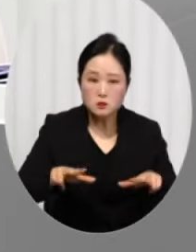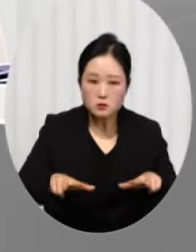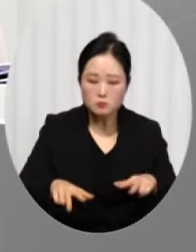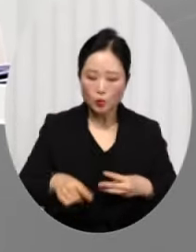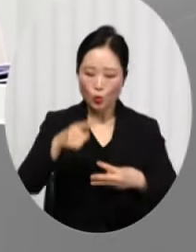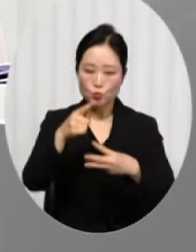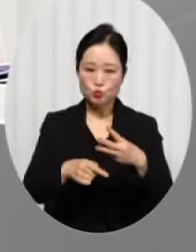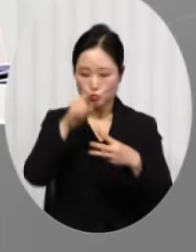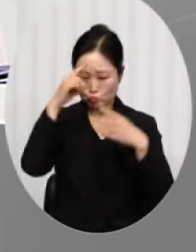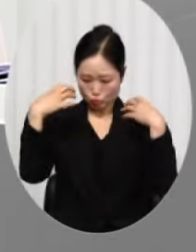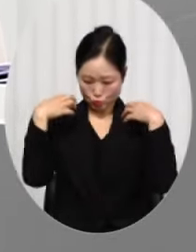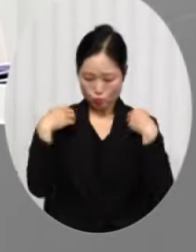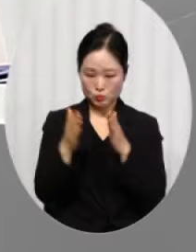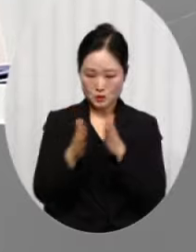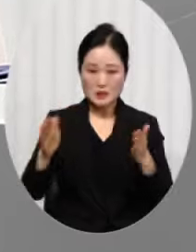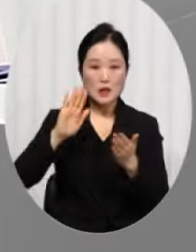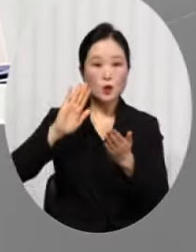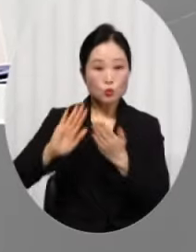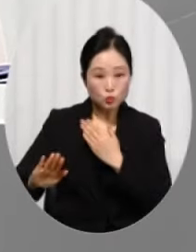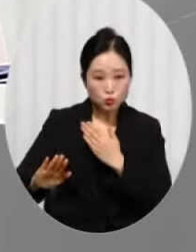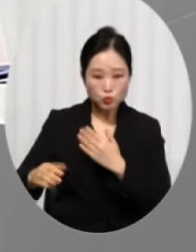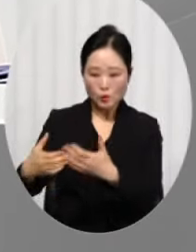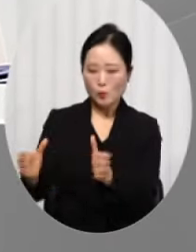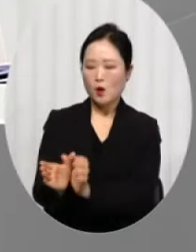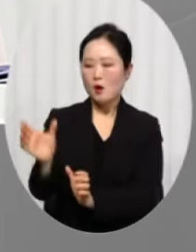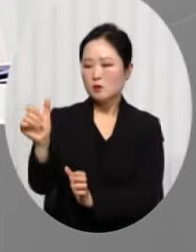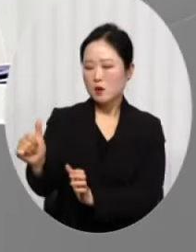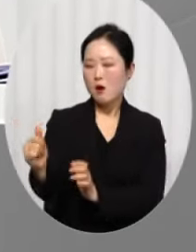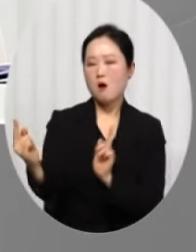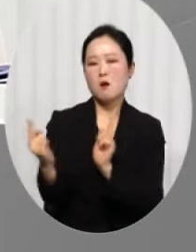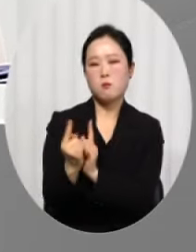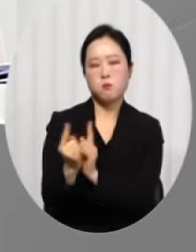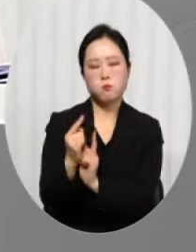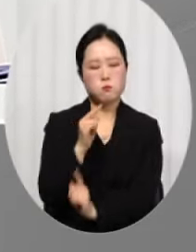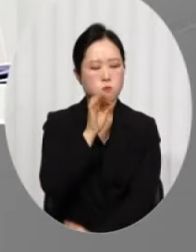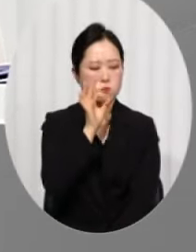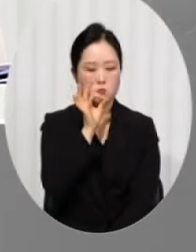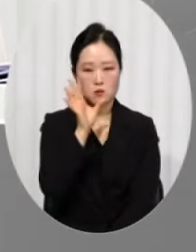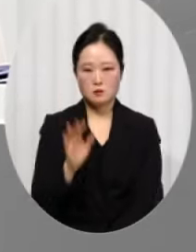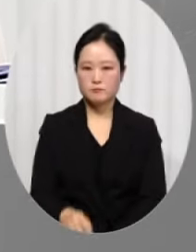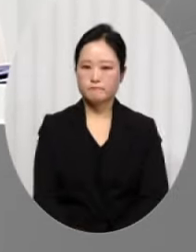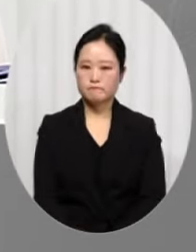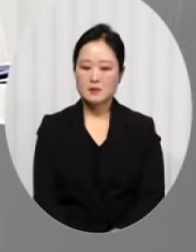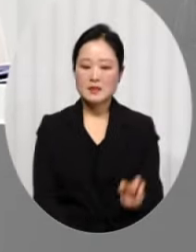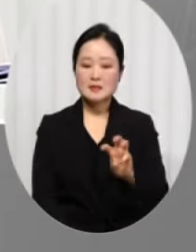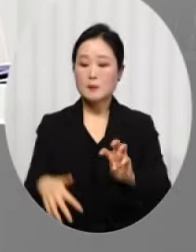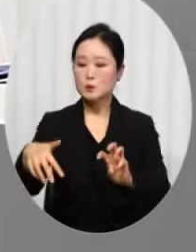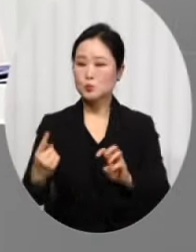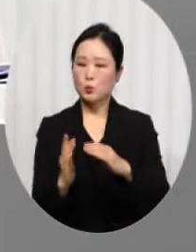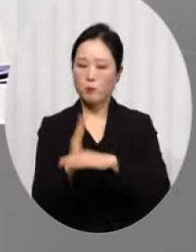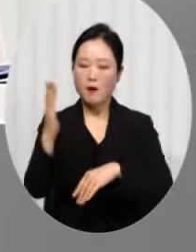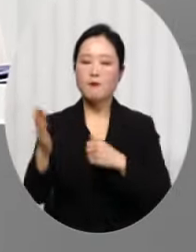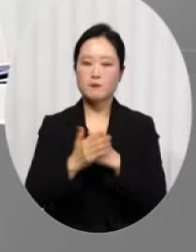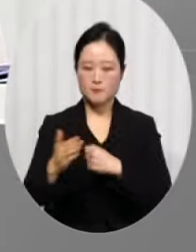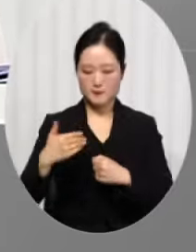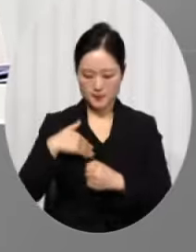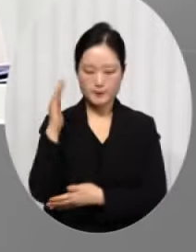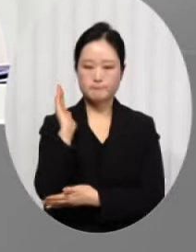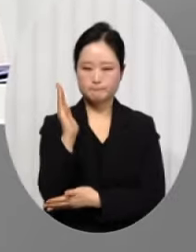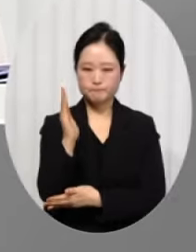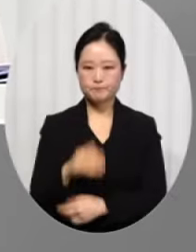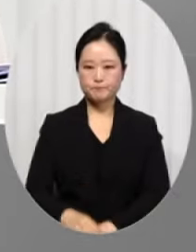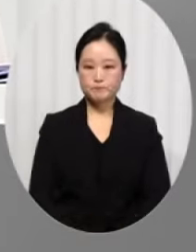차관도 만나주지 않았습니다. 잠깐만요. 편지를 보내도 제가 그 문제, 답도 제 시간이 없었습니다. 그때 30초가 지났기 때문에 제가 말씀하겠습니다.